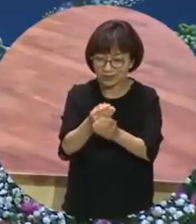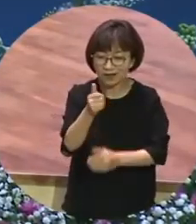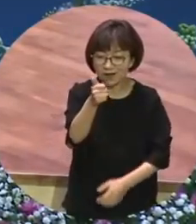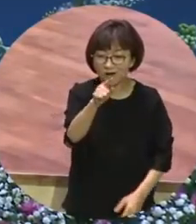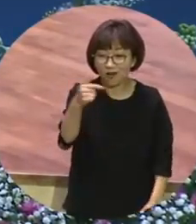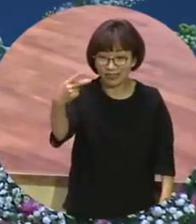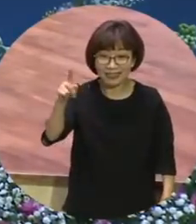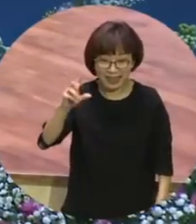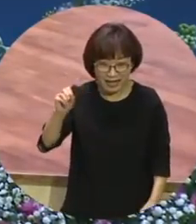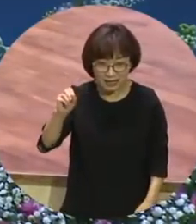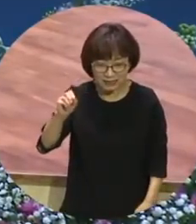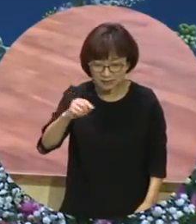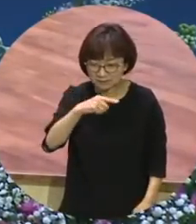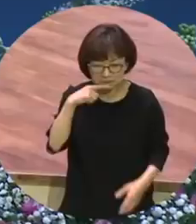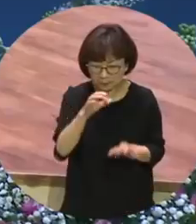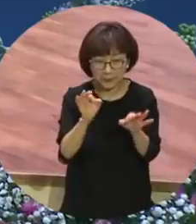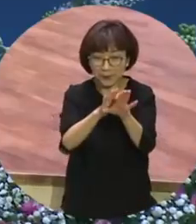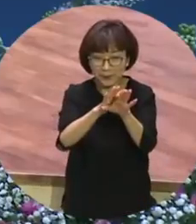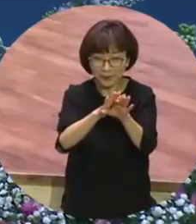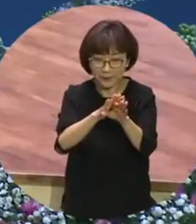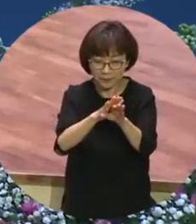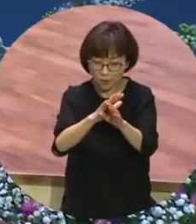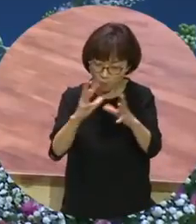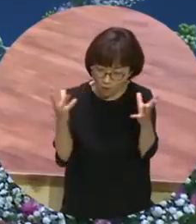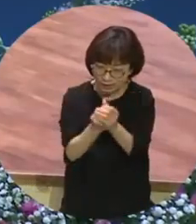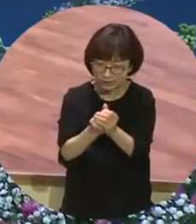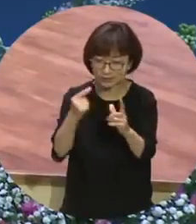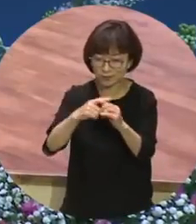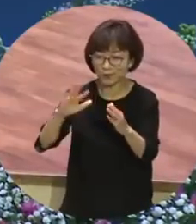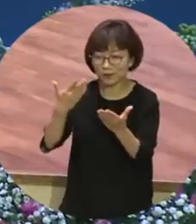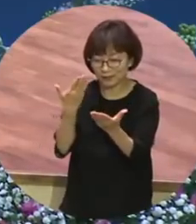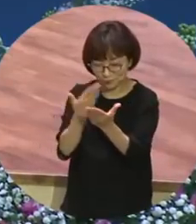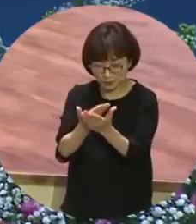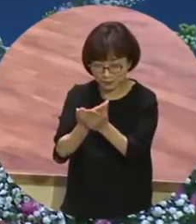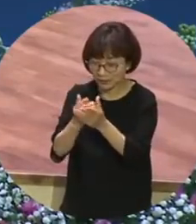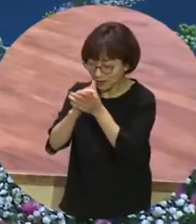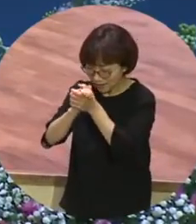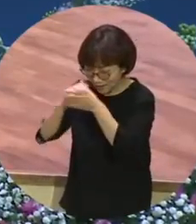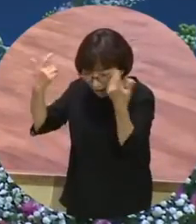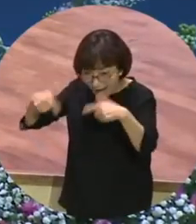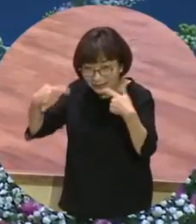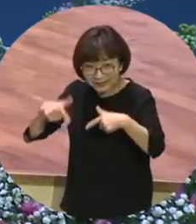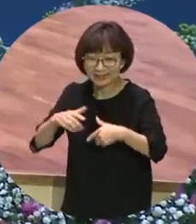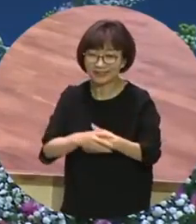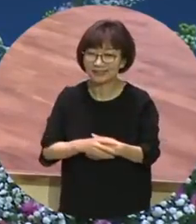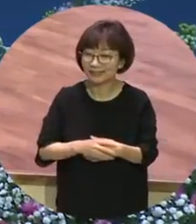하나님이 그렇게 해줄 줄을 믿습니다. 이 담임 목사의 심장 알고 우리